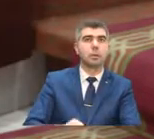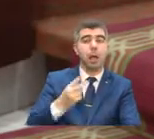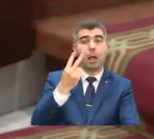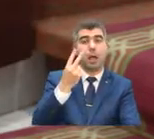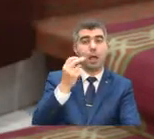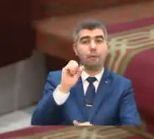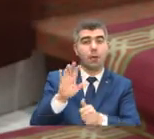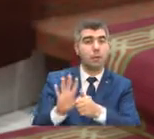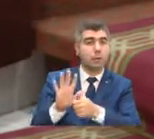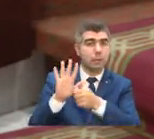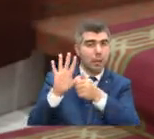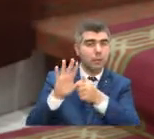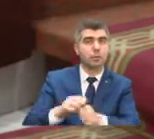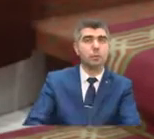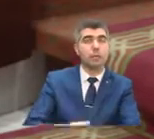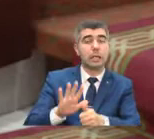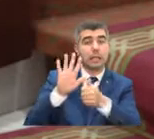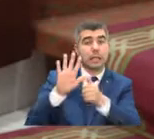2016